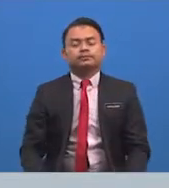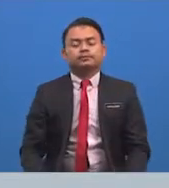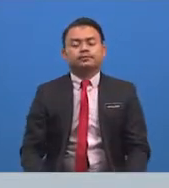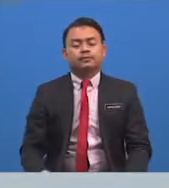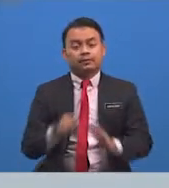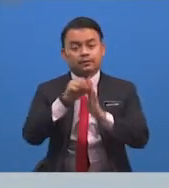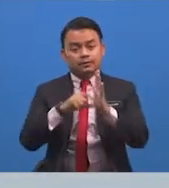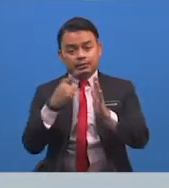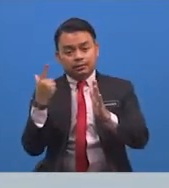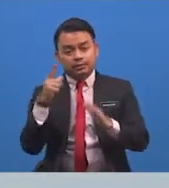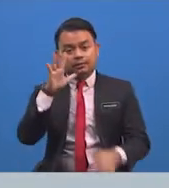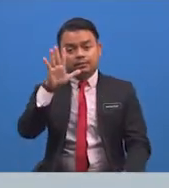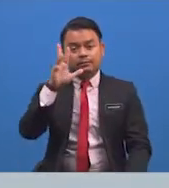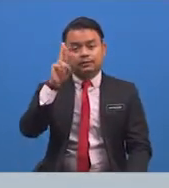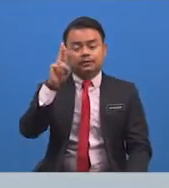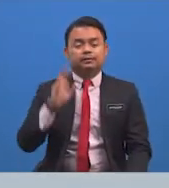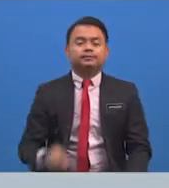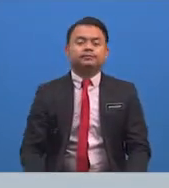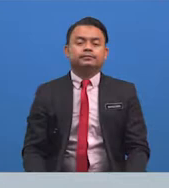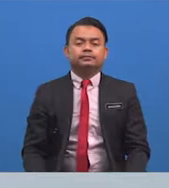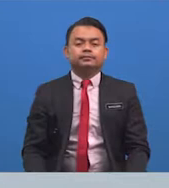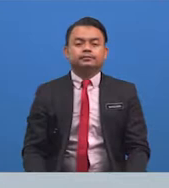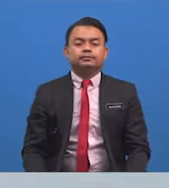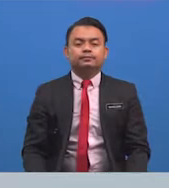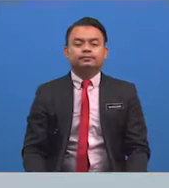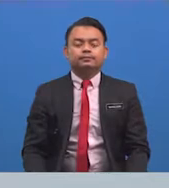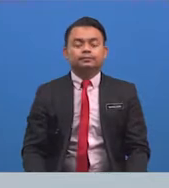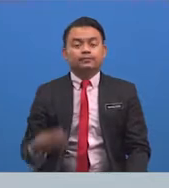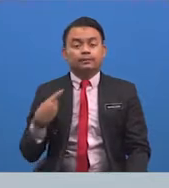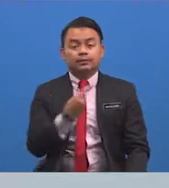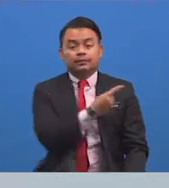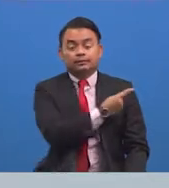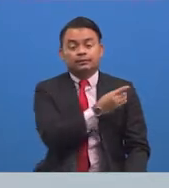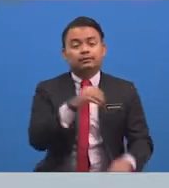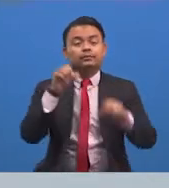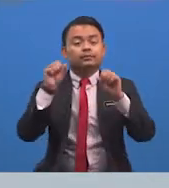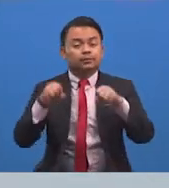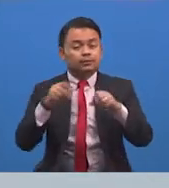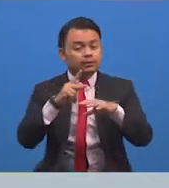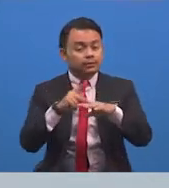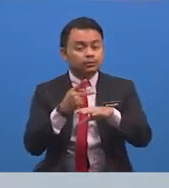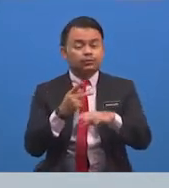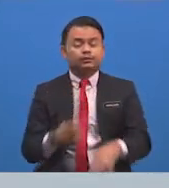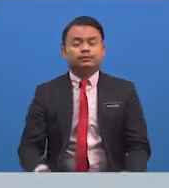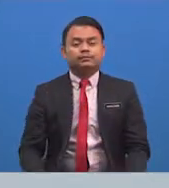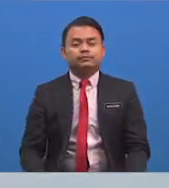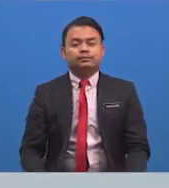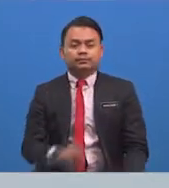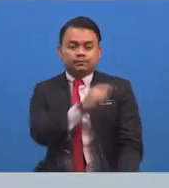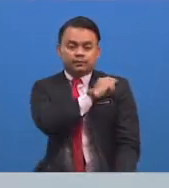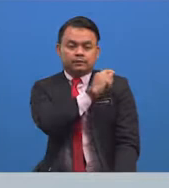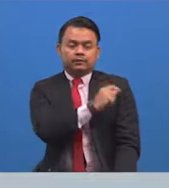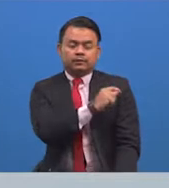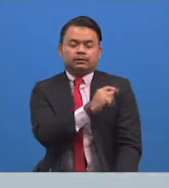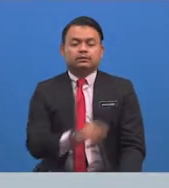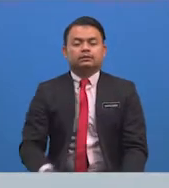Selain daripada amalan 5R, kita juga boleh menggunakan tenaga mesra